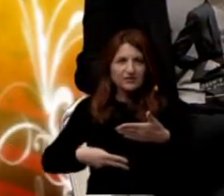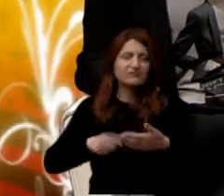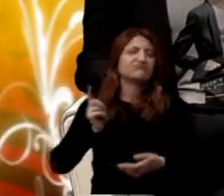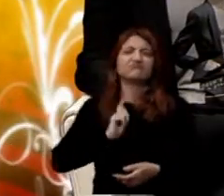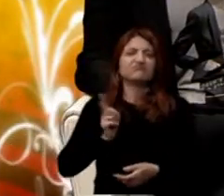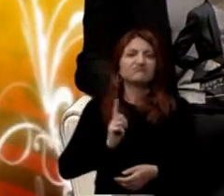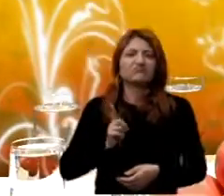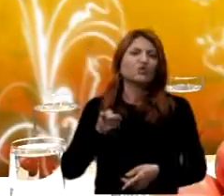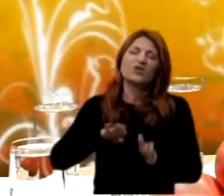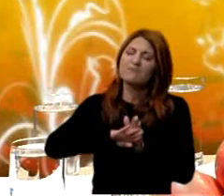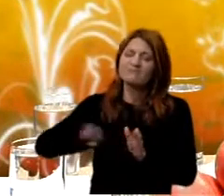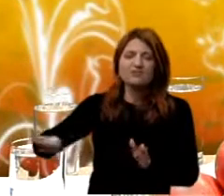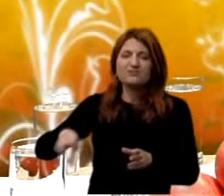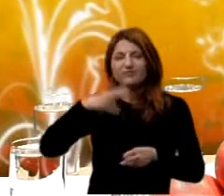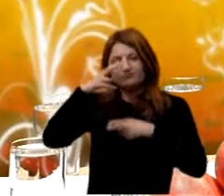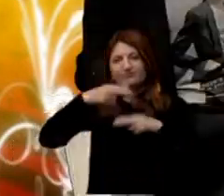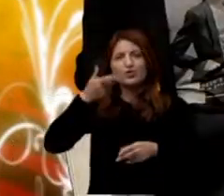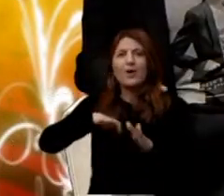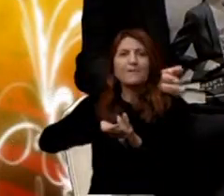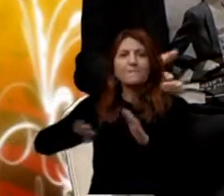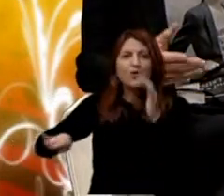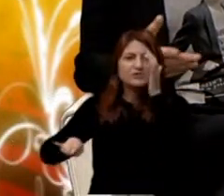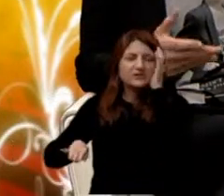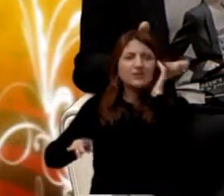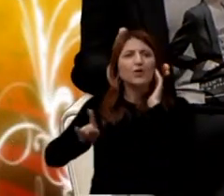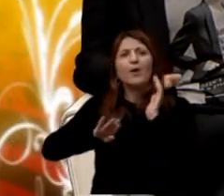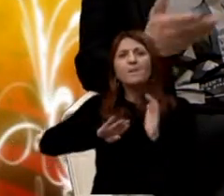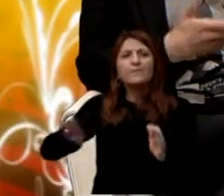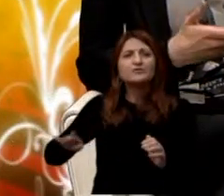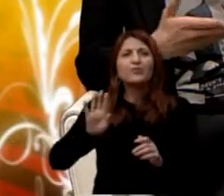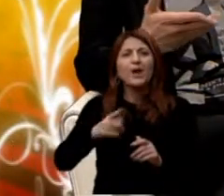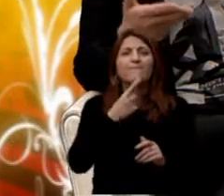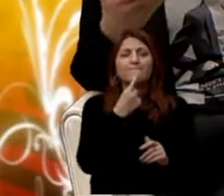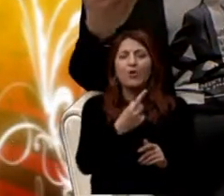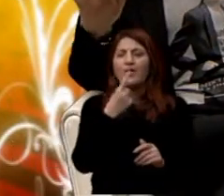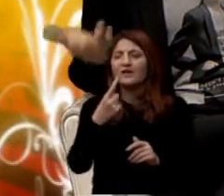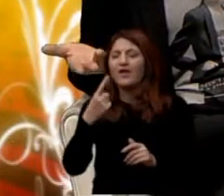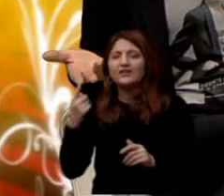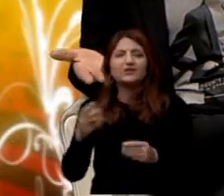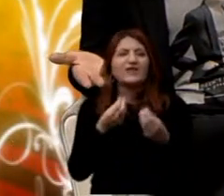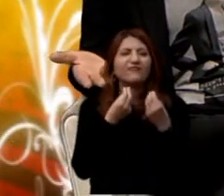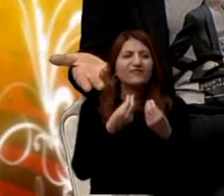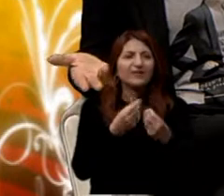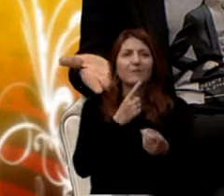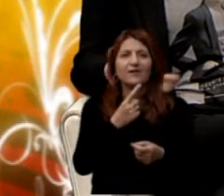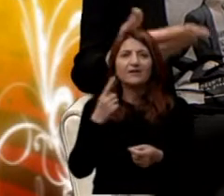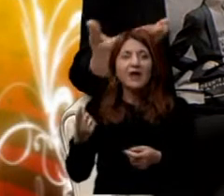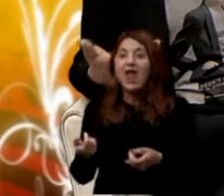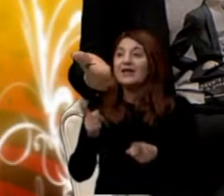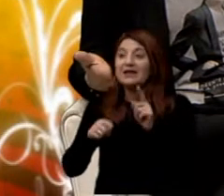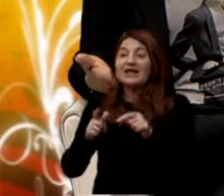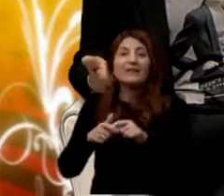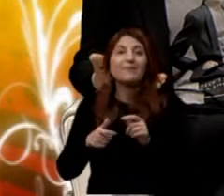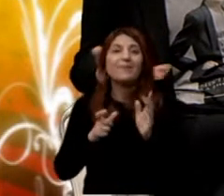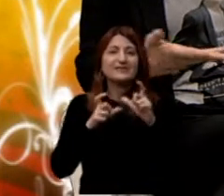Da. To je specifično. Tako da, evo. Ne, to se mora znači, ići pojedinačno za pojedinu nutrijen. Za mnoge još nemate ni metode razvijene